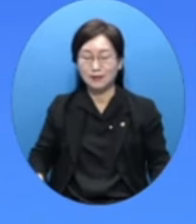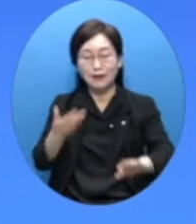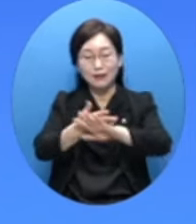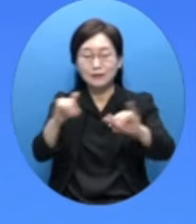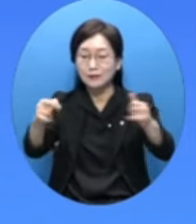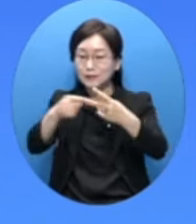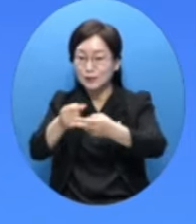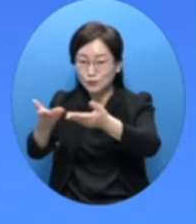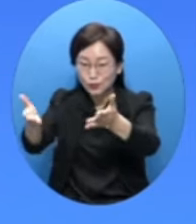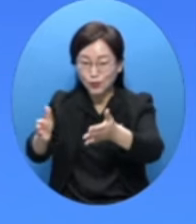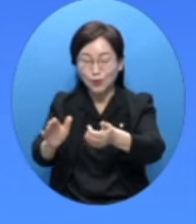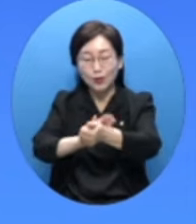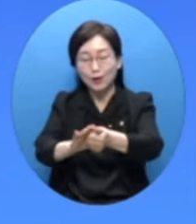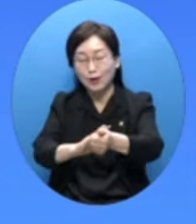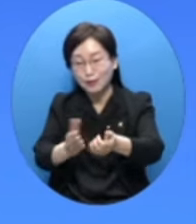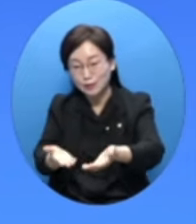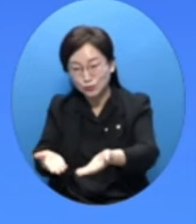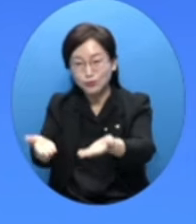이해하고 배려하고